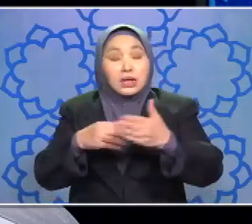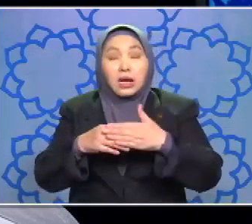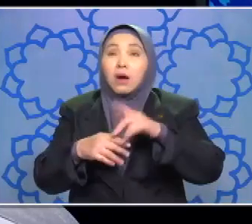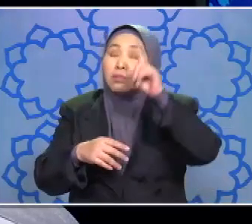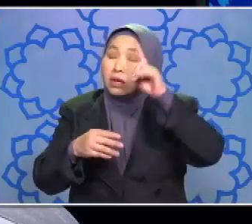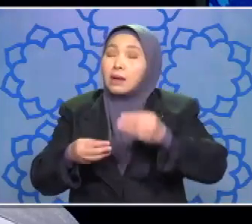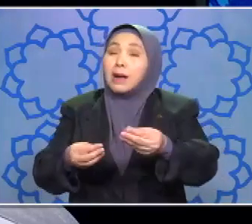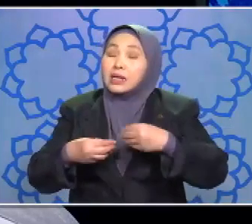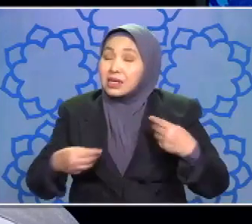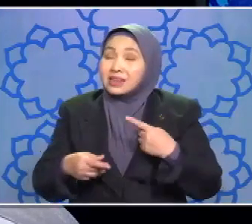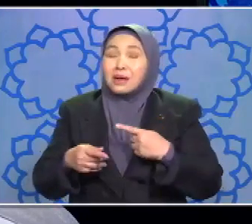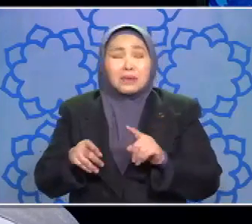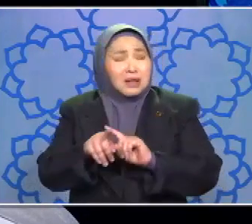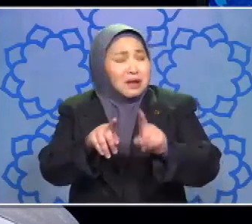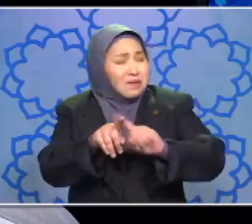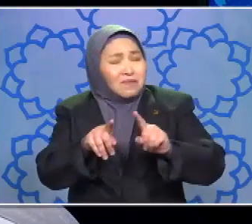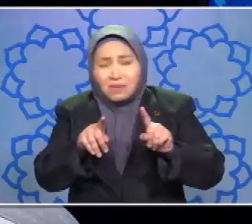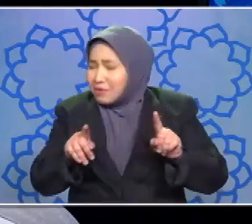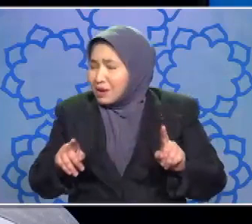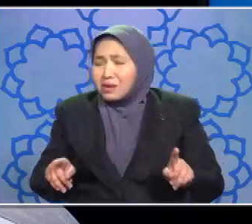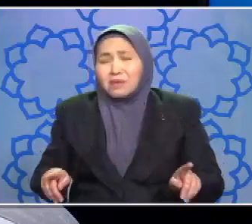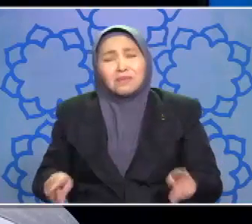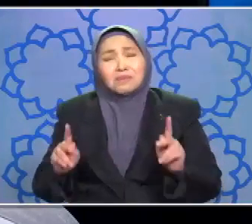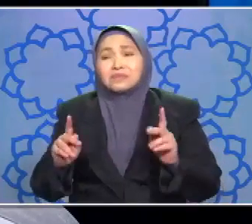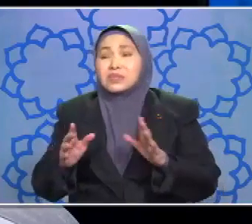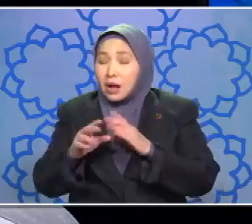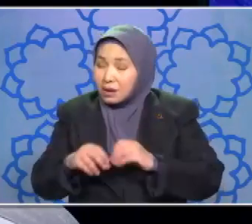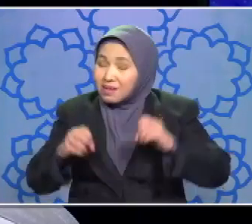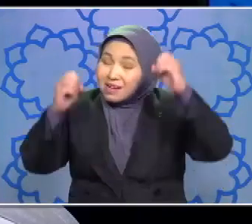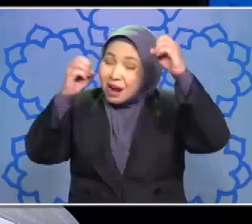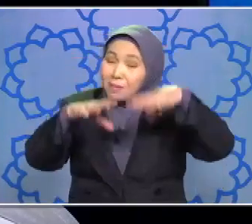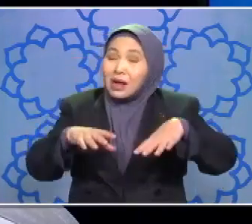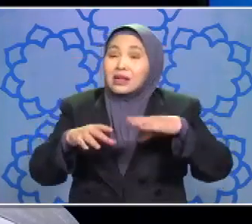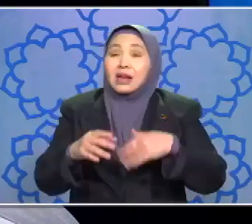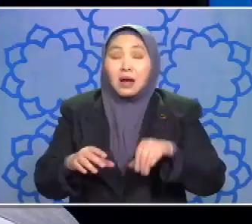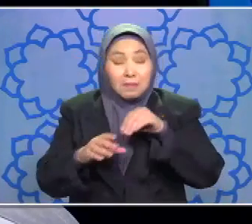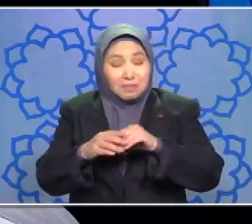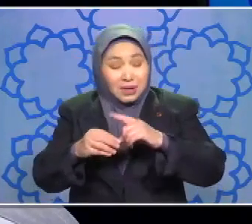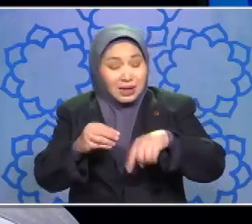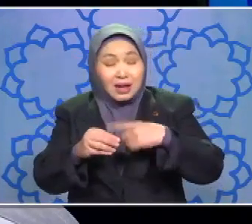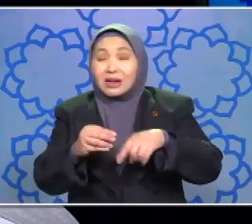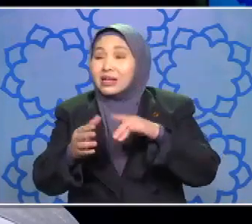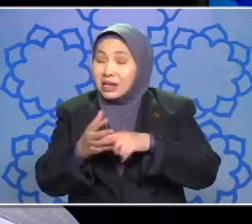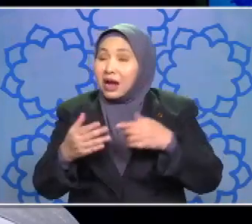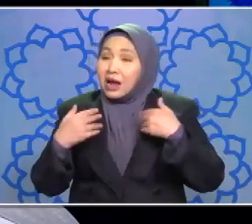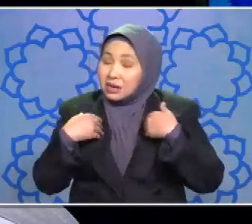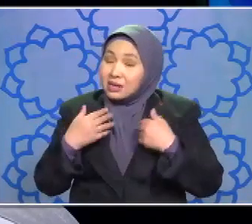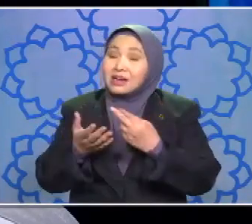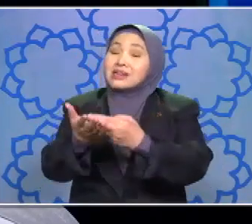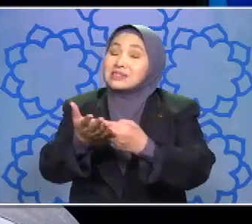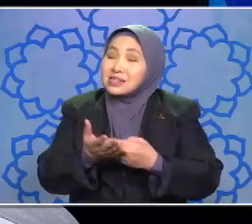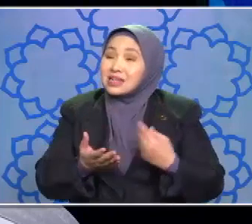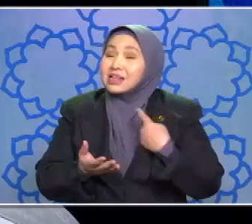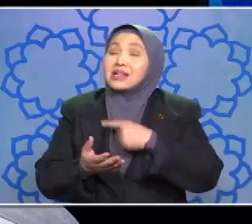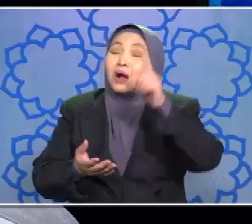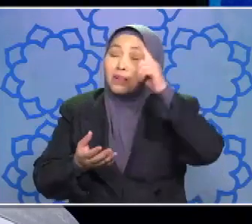peluang macam-macam. Ya. Ada juga bila berlaku perkara ini, ustaz, ya, dalam keadaan banyak perkara ini, ada lagi rezeki kita.